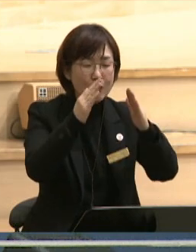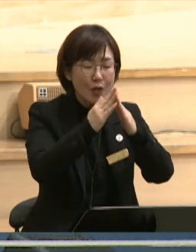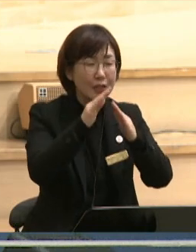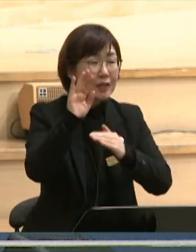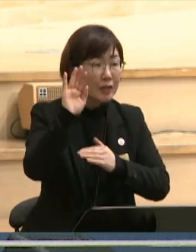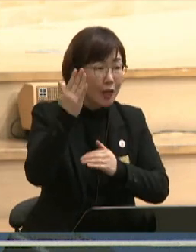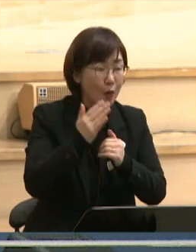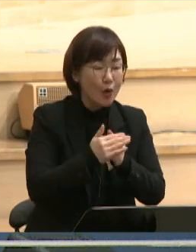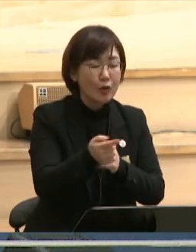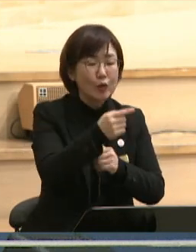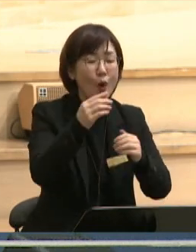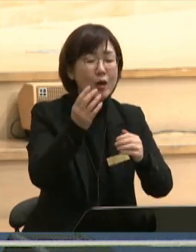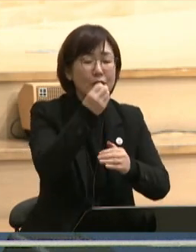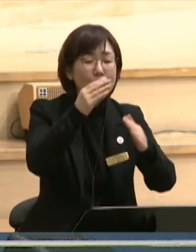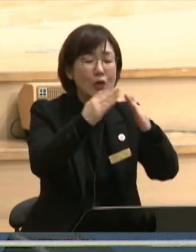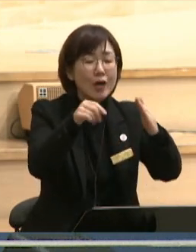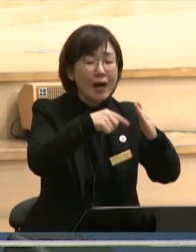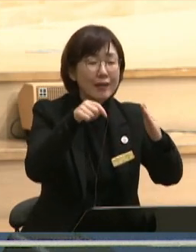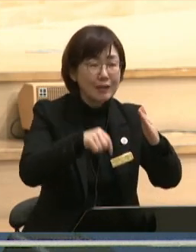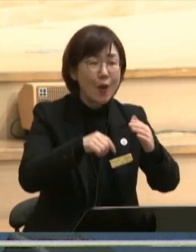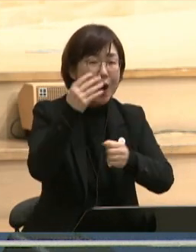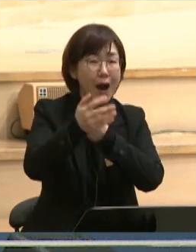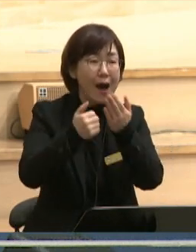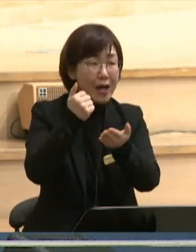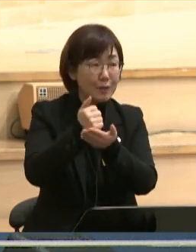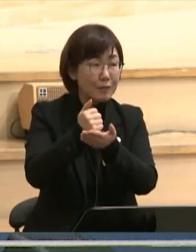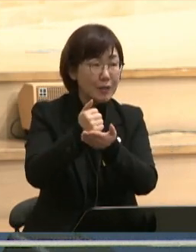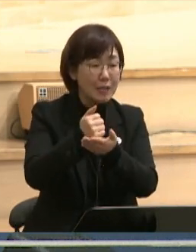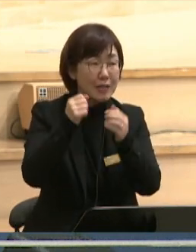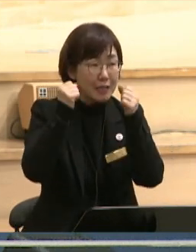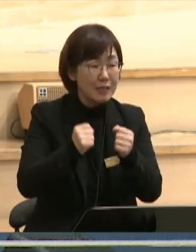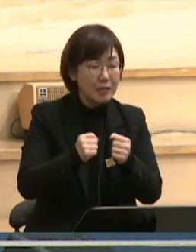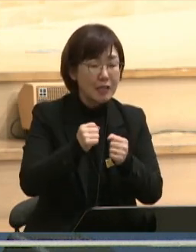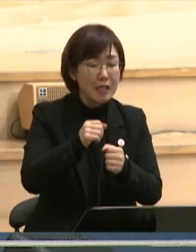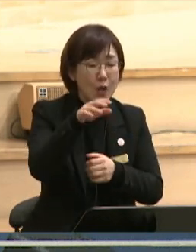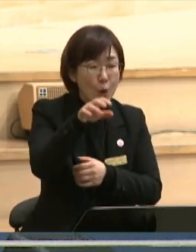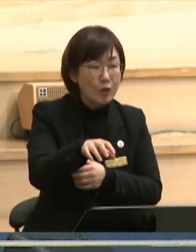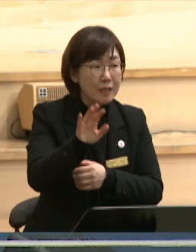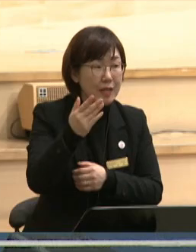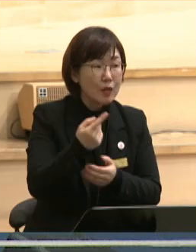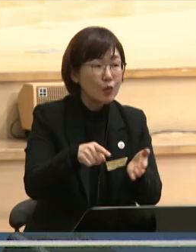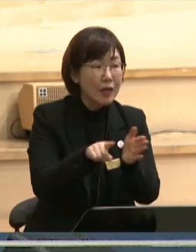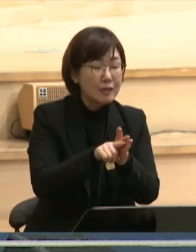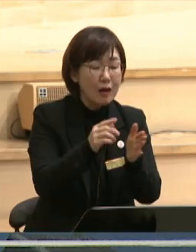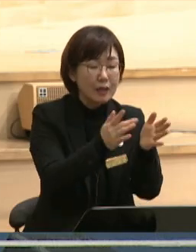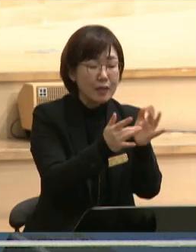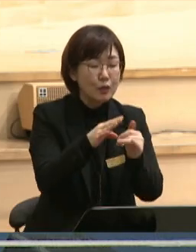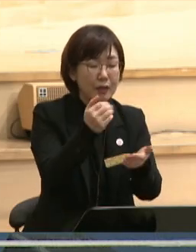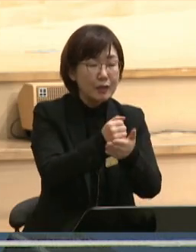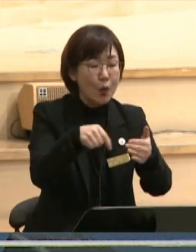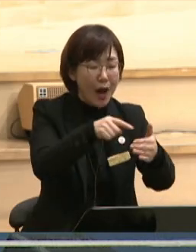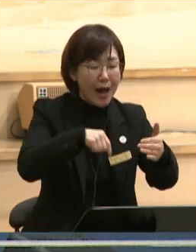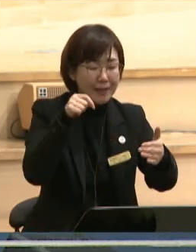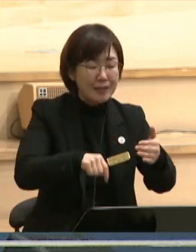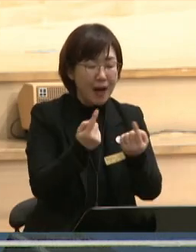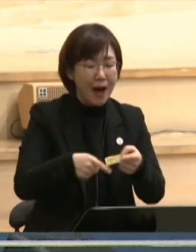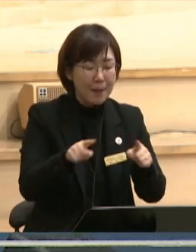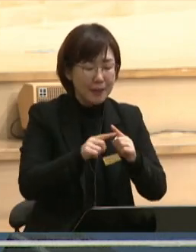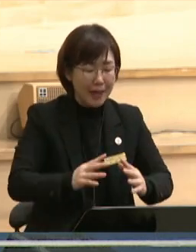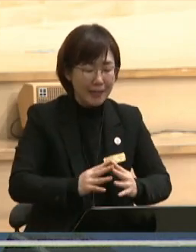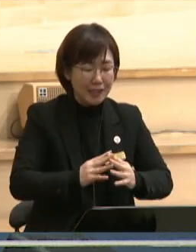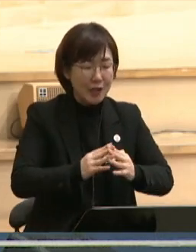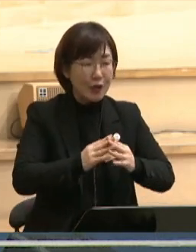안에서 하나님이 거하실 처소가 되기 위하여 그리스도 예수 안에서 함께 지어져 가느니라